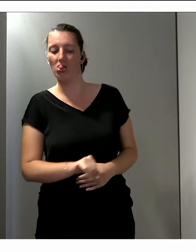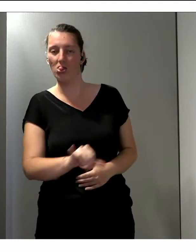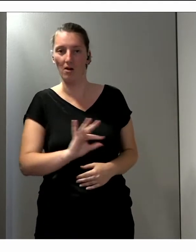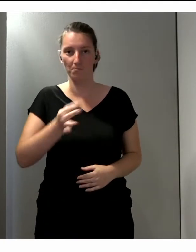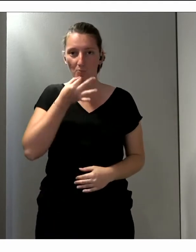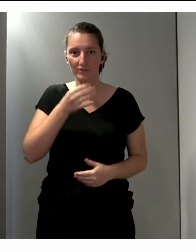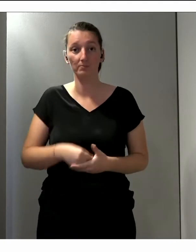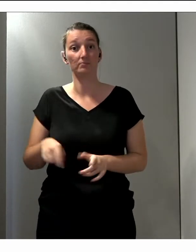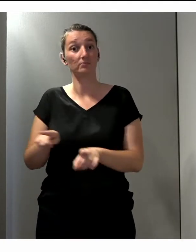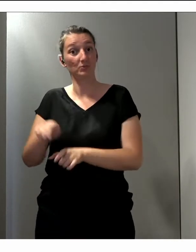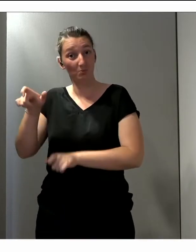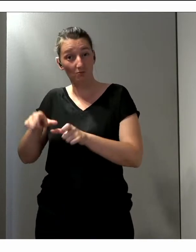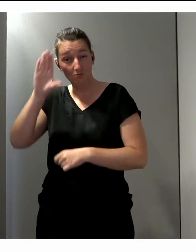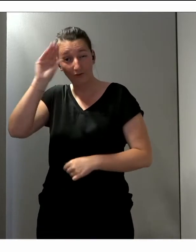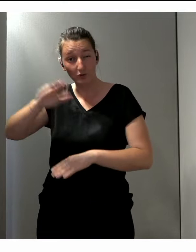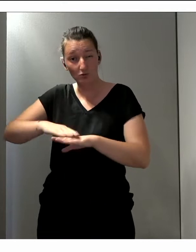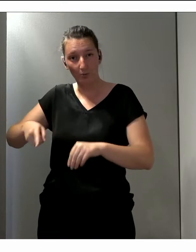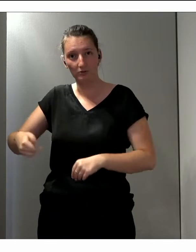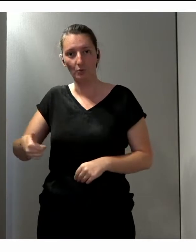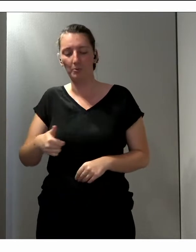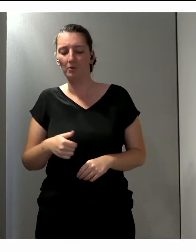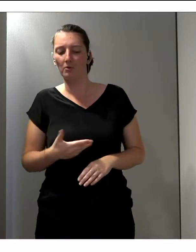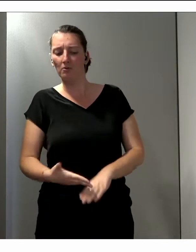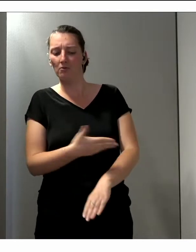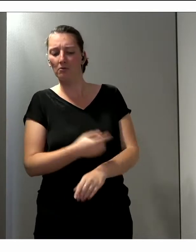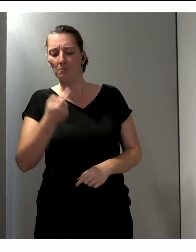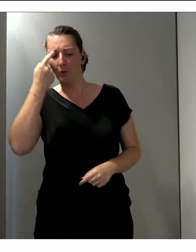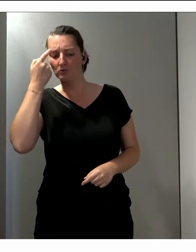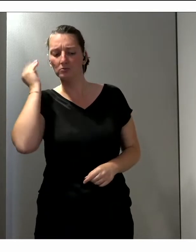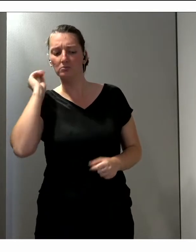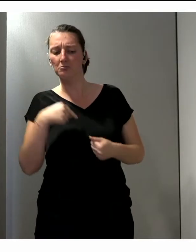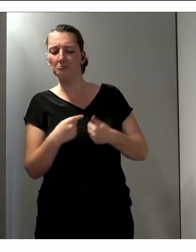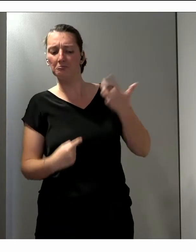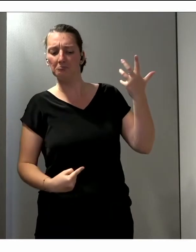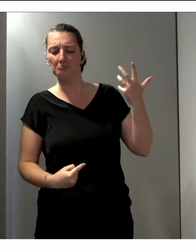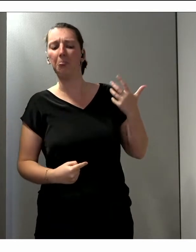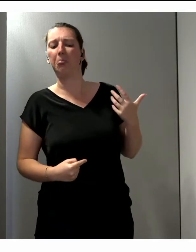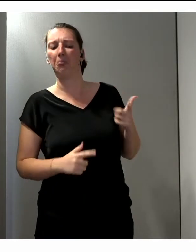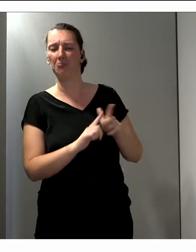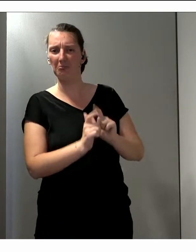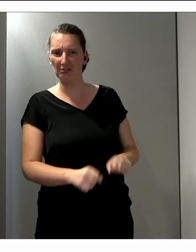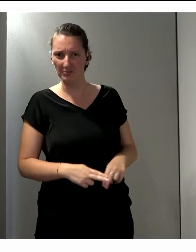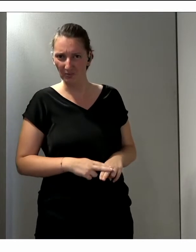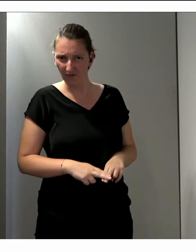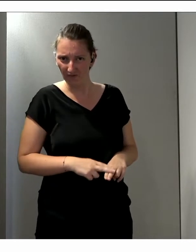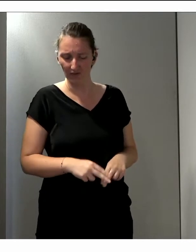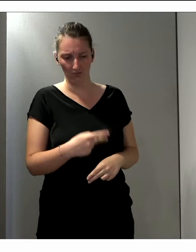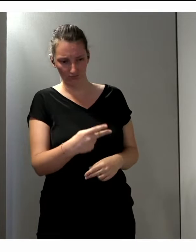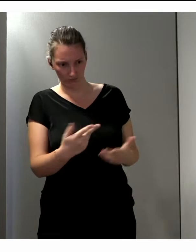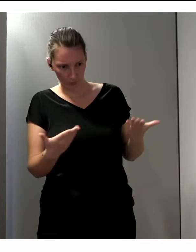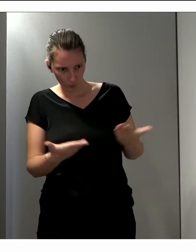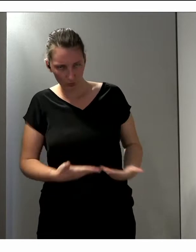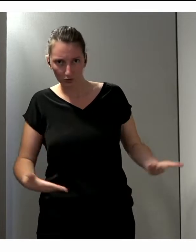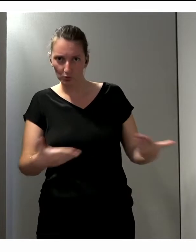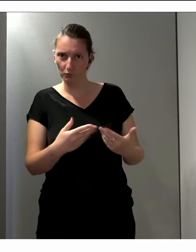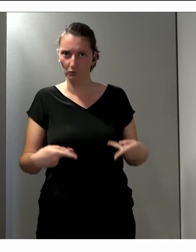professionnels eux-mêmes, ce qui entraîne un non-respect des droits ou de la dignité des personnes. Et donc, nous avons vu au